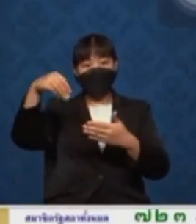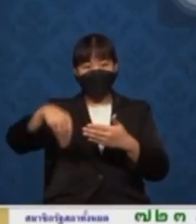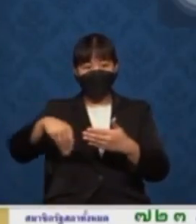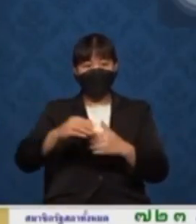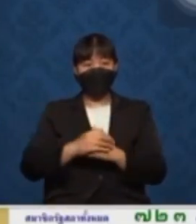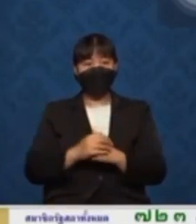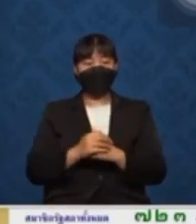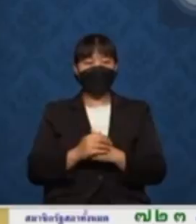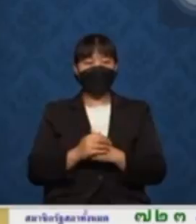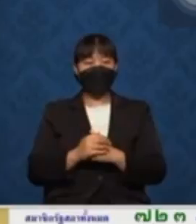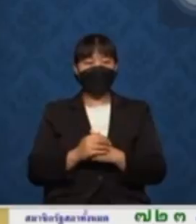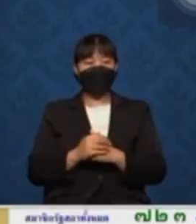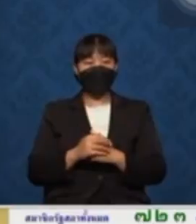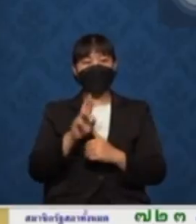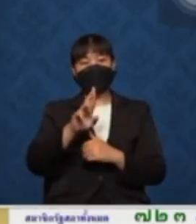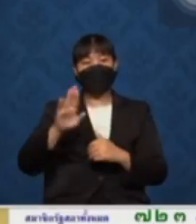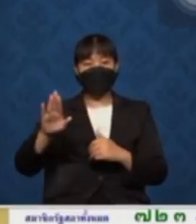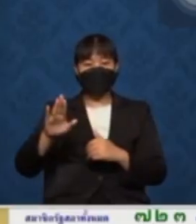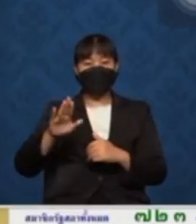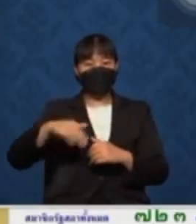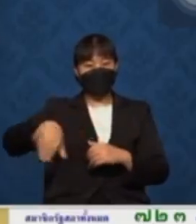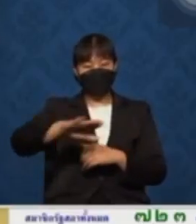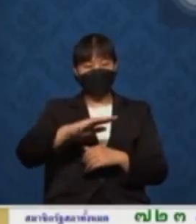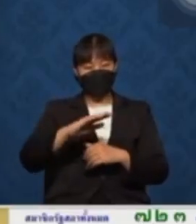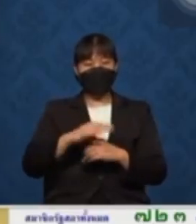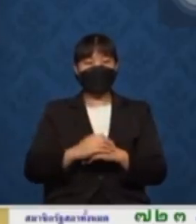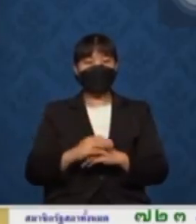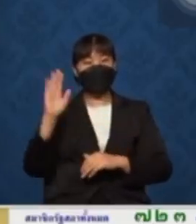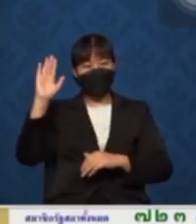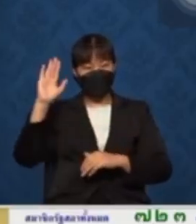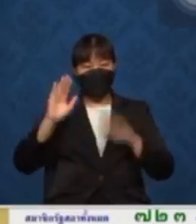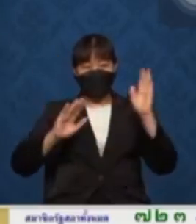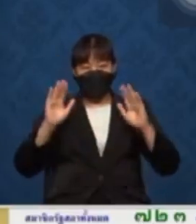ร่างระบบเลือกตั้งที่แต่ละท่านนั้นได้โหวตผ่านไปเรียบร้อยแล้ว